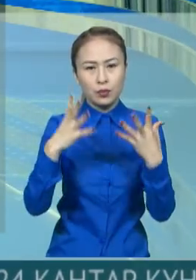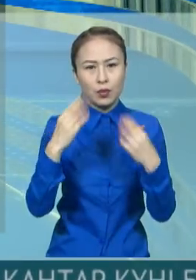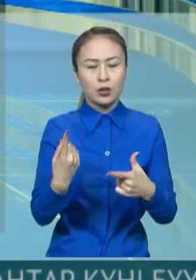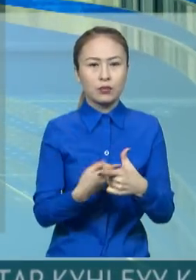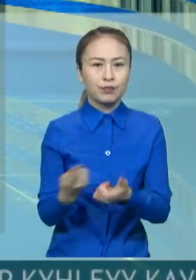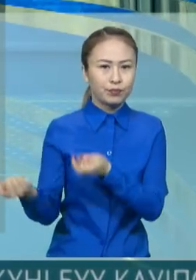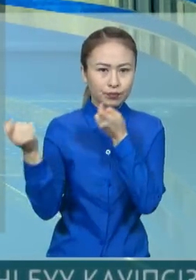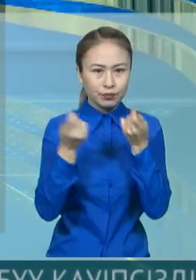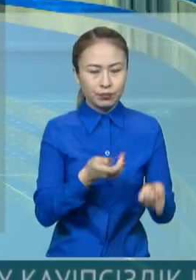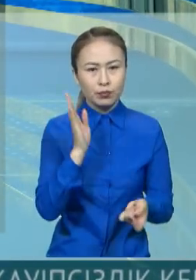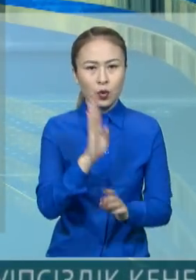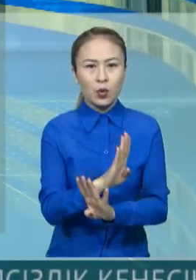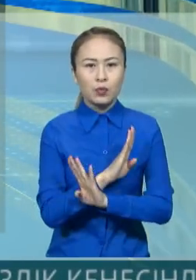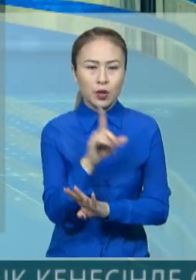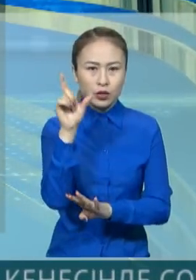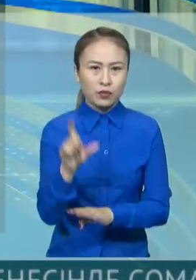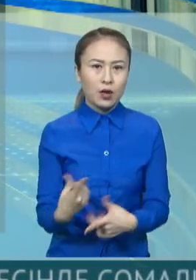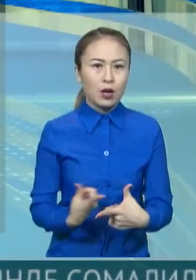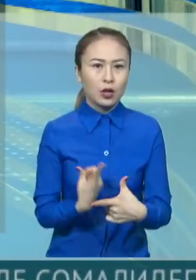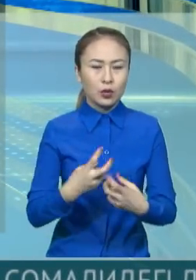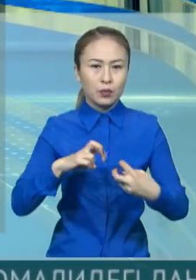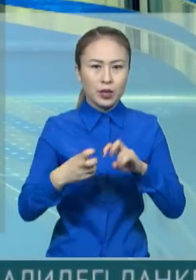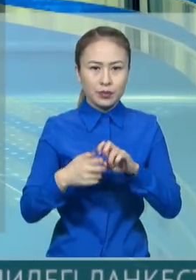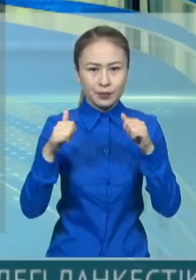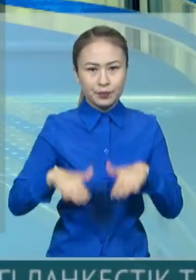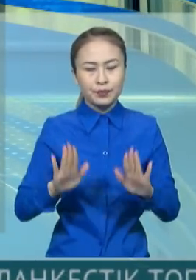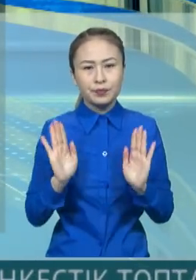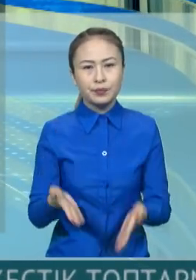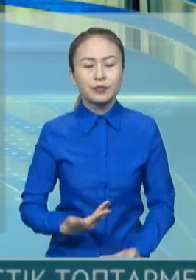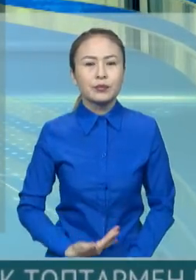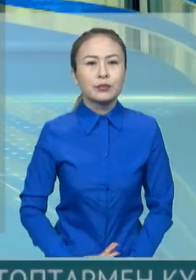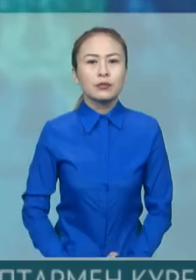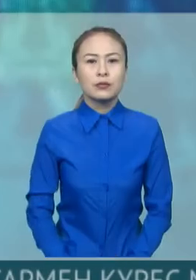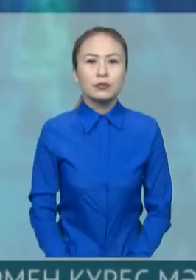марқұмның денесін елге жеткізу мәселесі шешілетін болады делінген хабарламада.